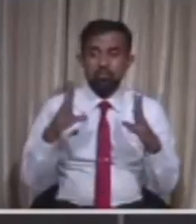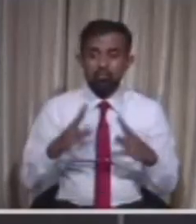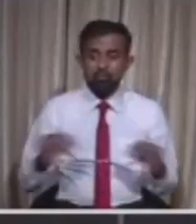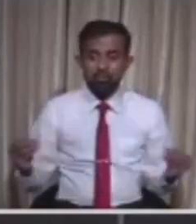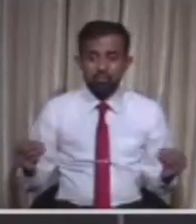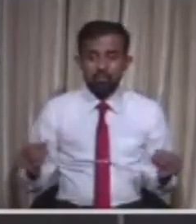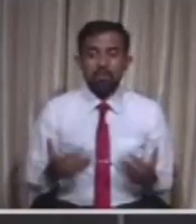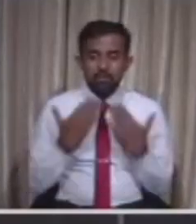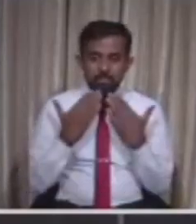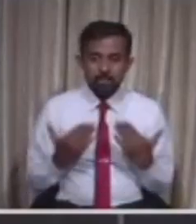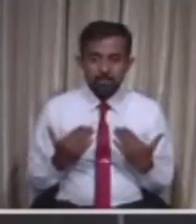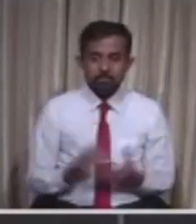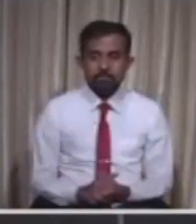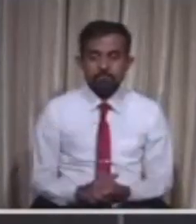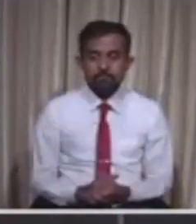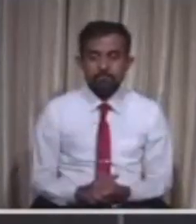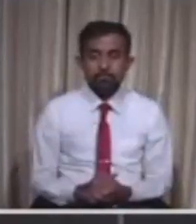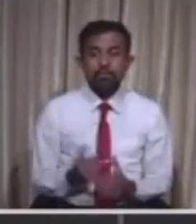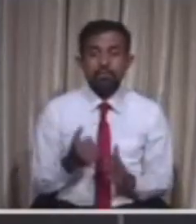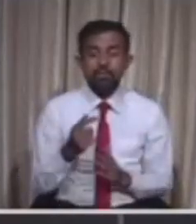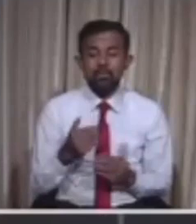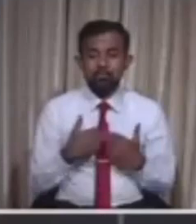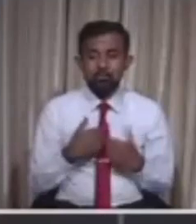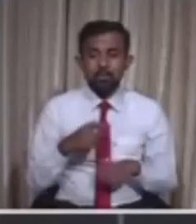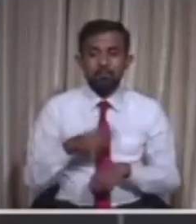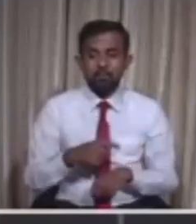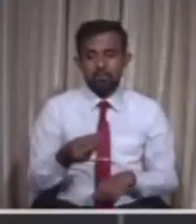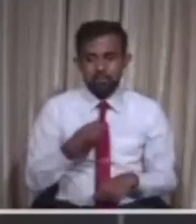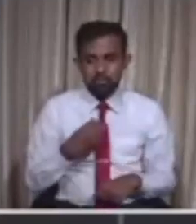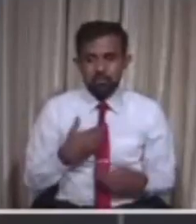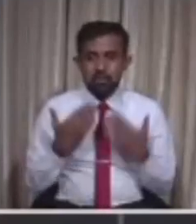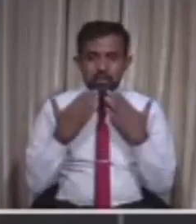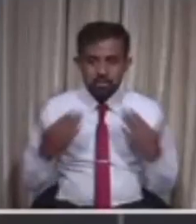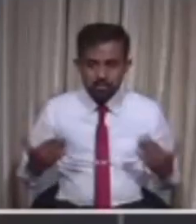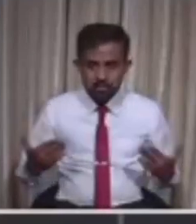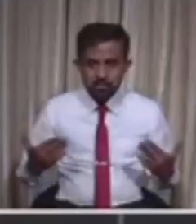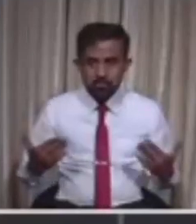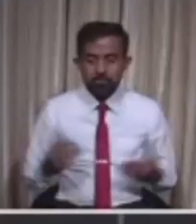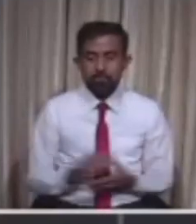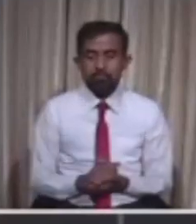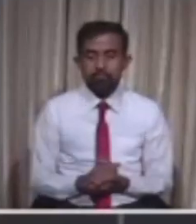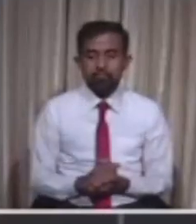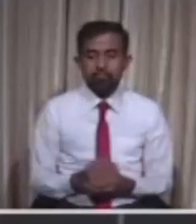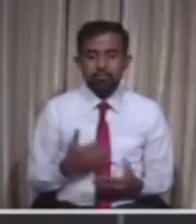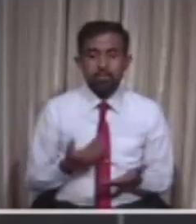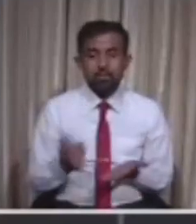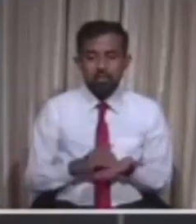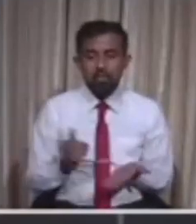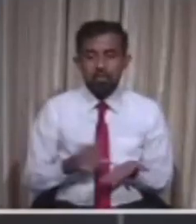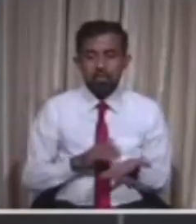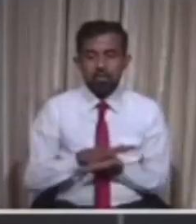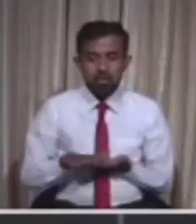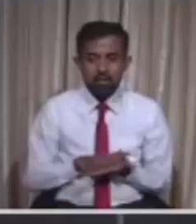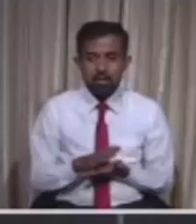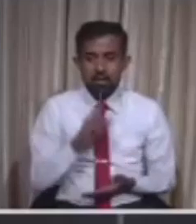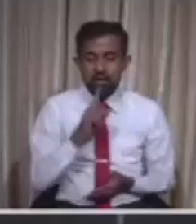thank you honorable speaker for this time and I want to reiterate the fact that we still have an opportunity it is the obligation